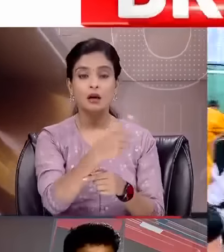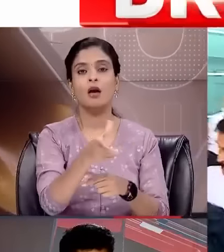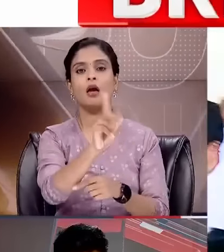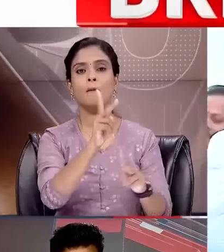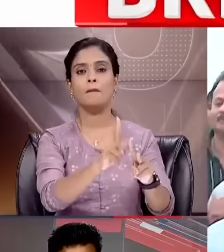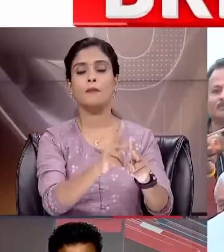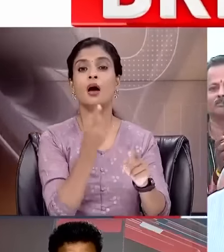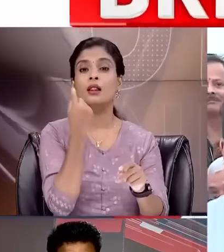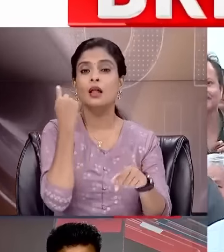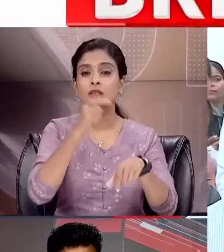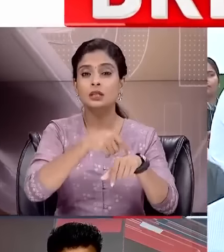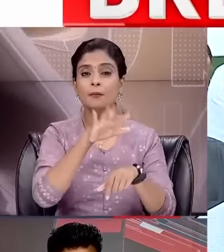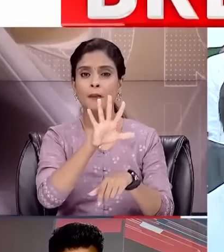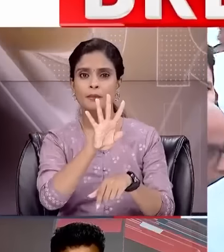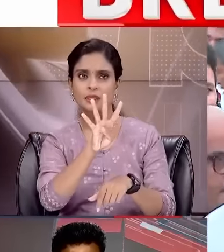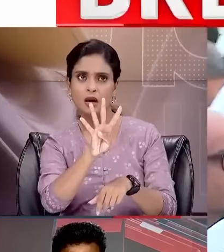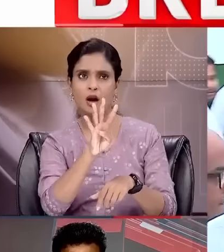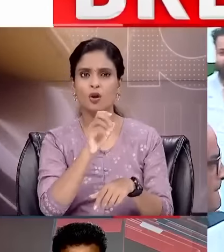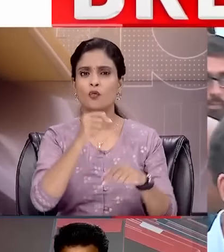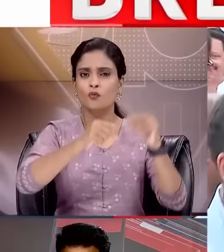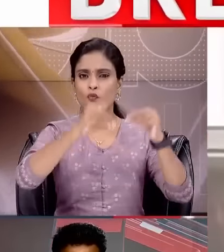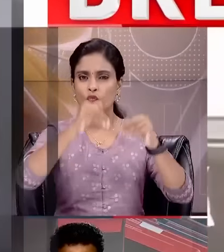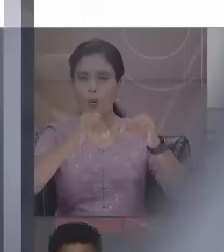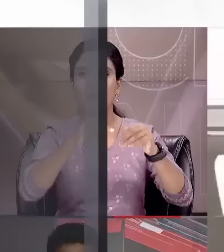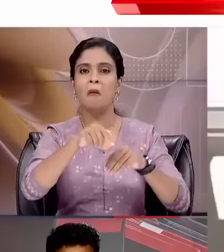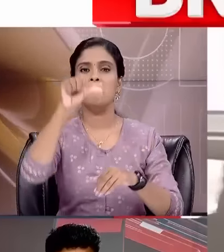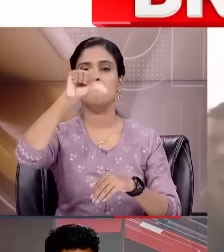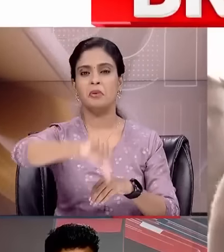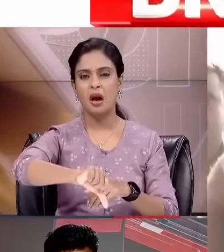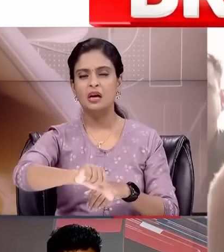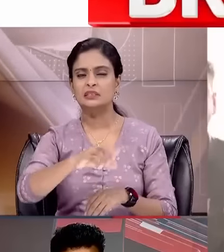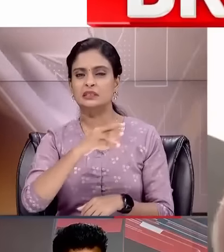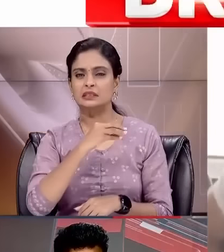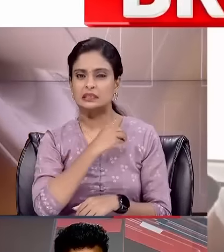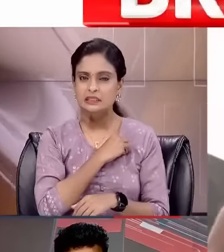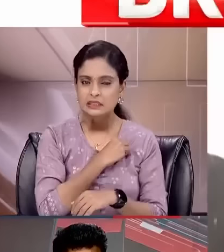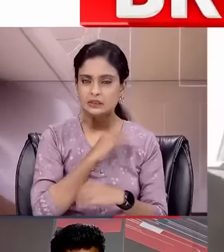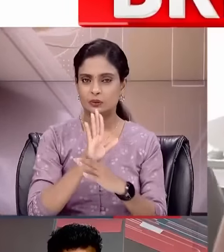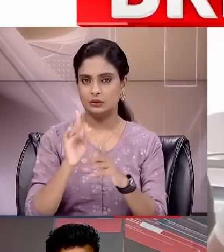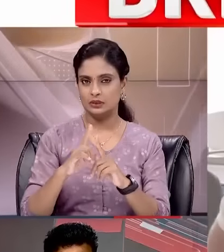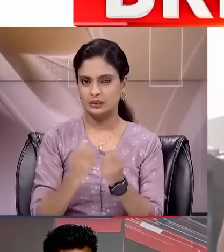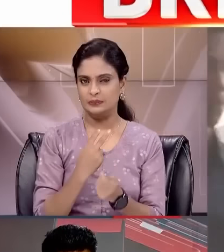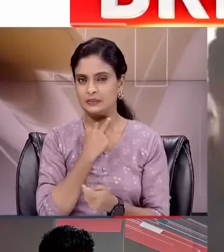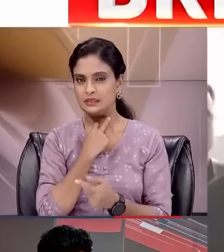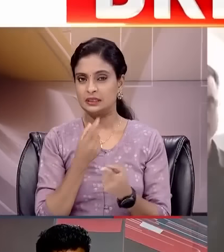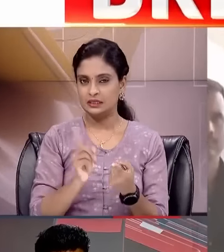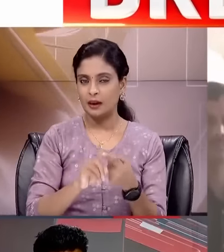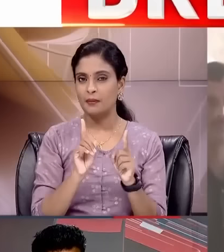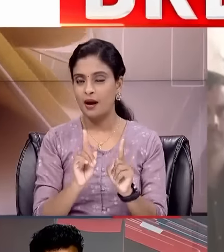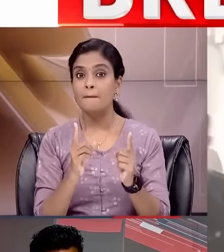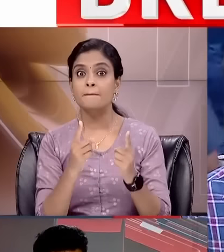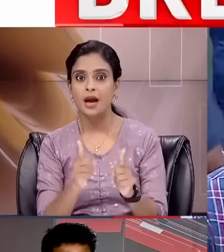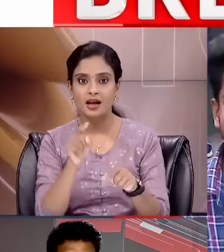സ്മൃതി ഇറാനി പരാജയപ്പെടുത്തിയത് ആ പരാജയം വലിയ ക്ഷീണമായിരുന്നു രാഹുൽ ഗാന്ധിക്കും കോൺഗ്രസിനും എല്ലാം പക്ഷേ ഇത്തവണ അവിടെ നിന്ന്